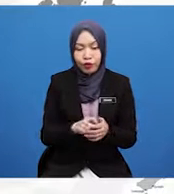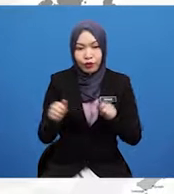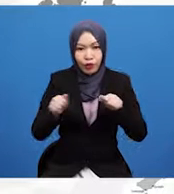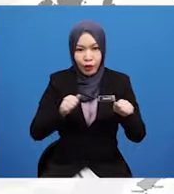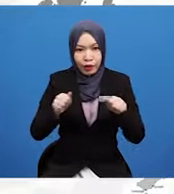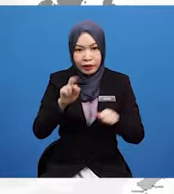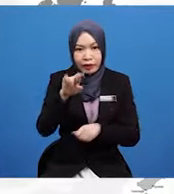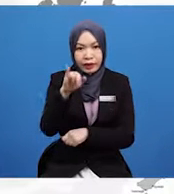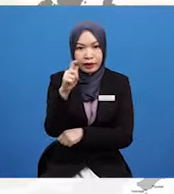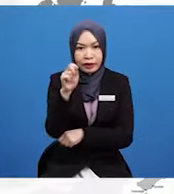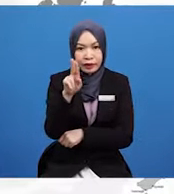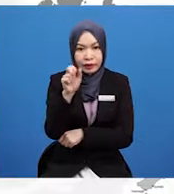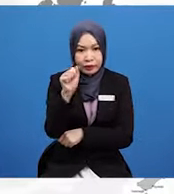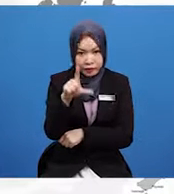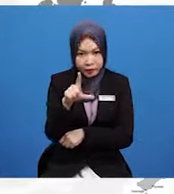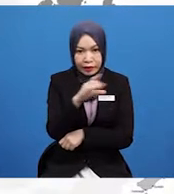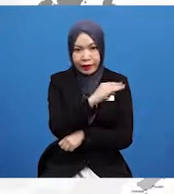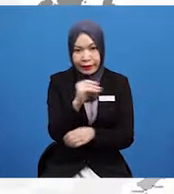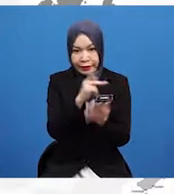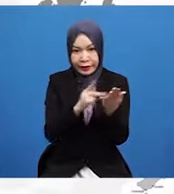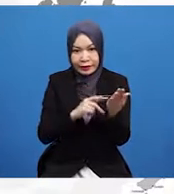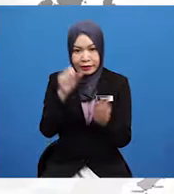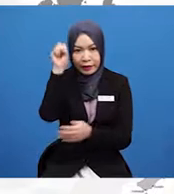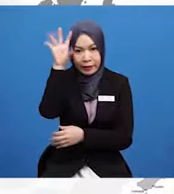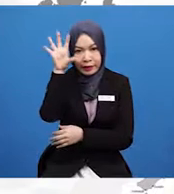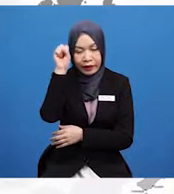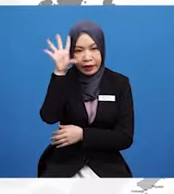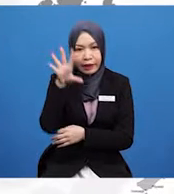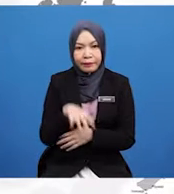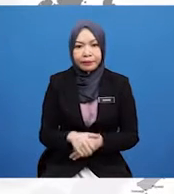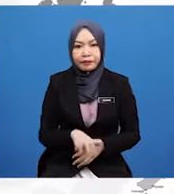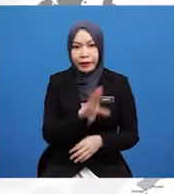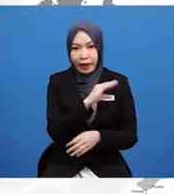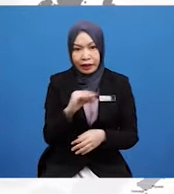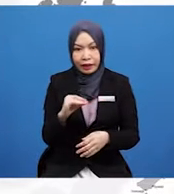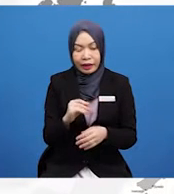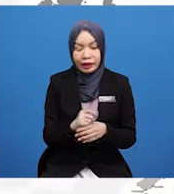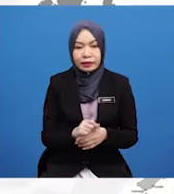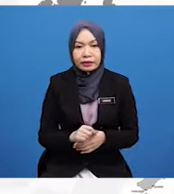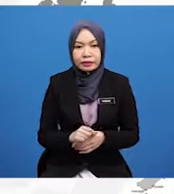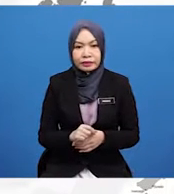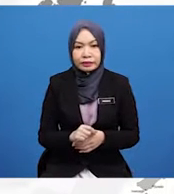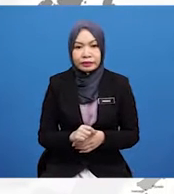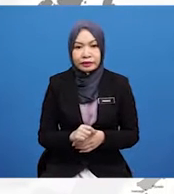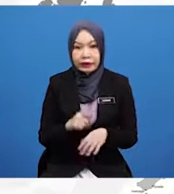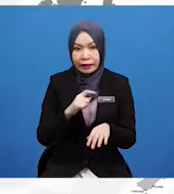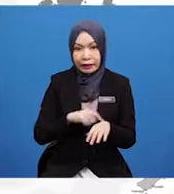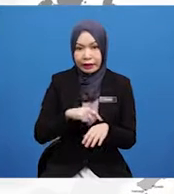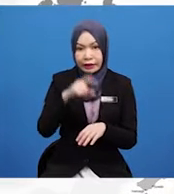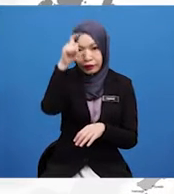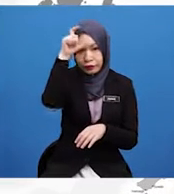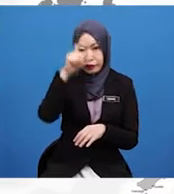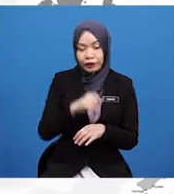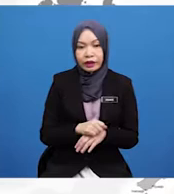dan tempat mengkaji Hai lokasi seterusnya ialah santai khusyuk di Turki